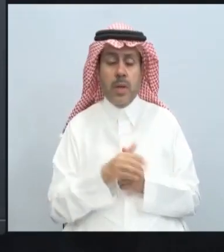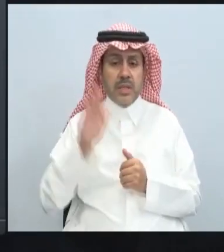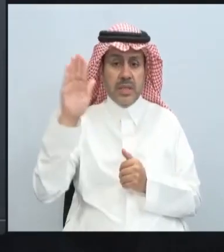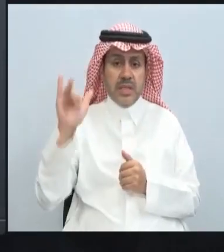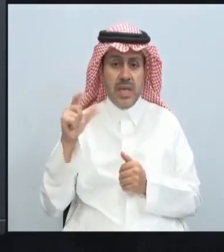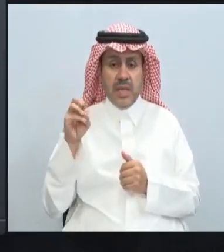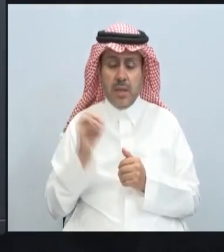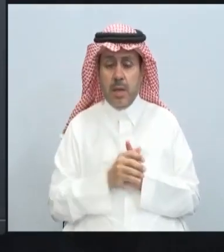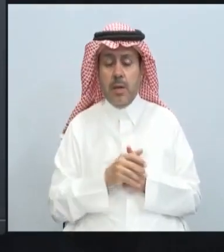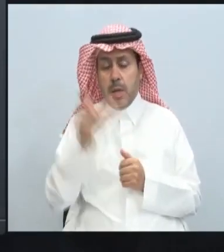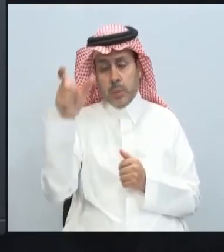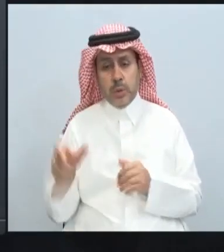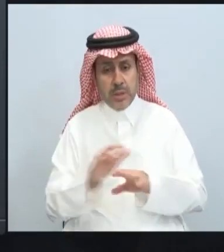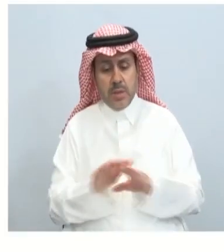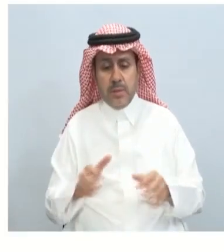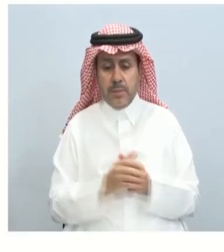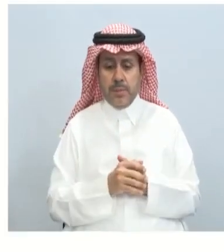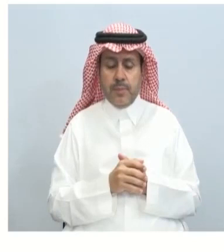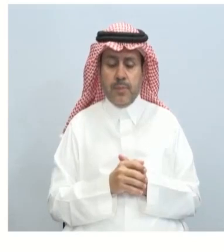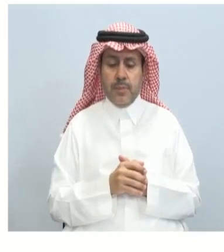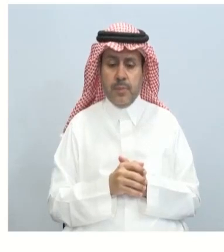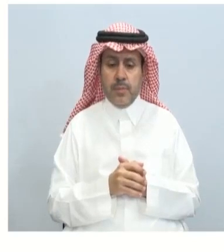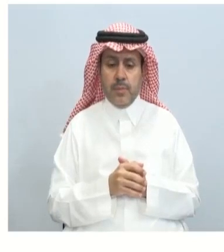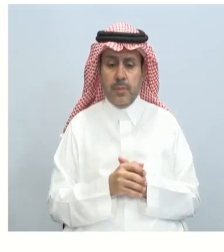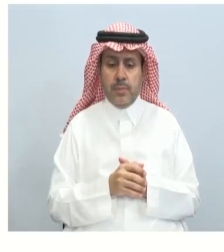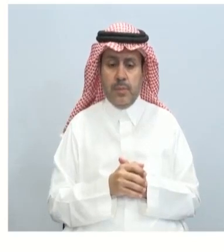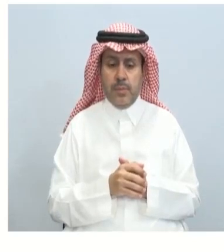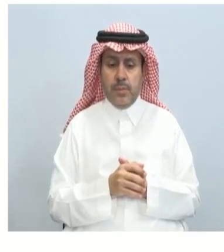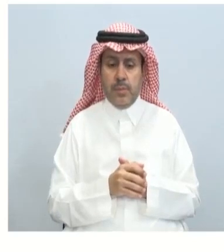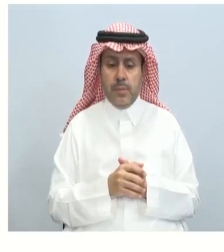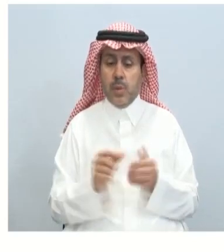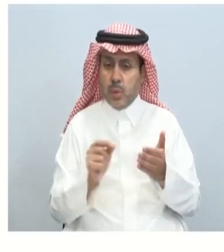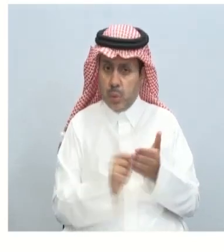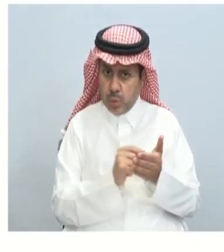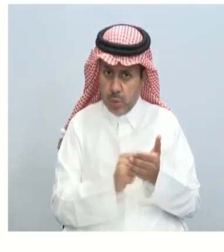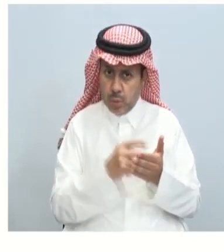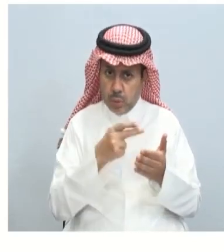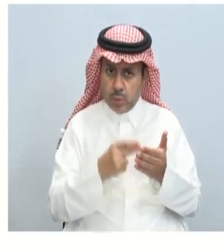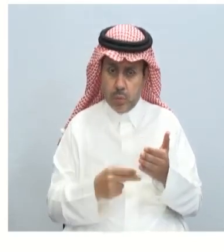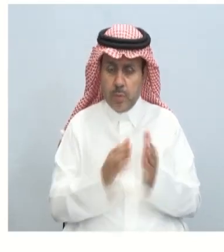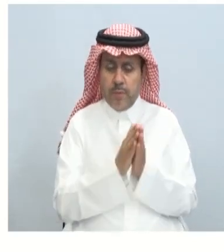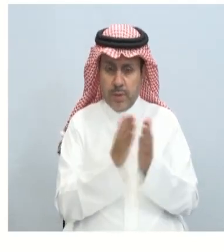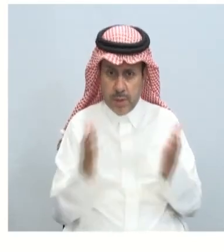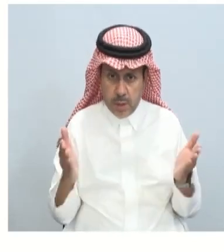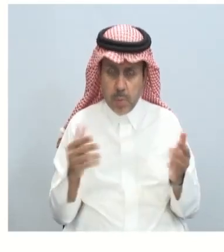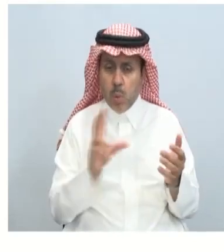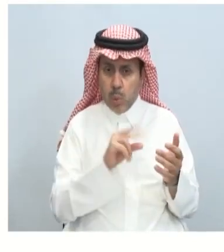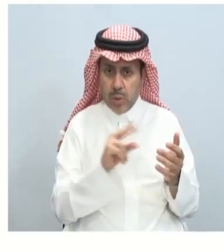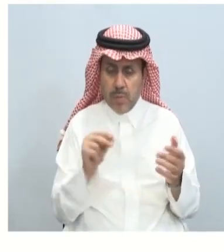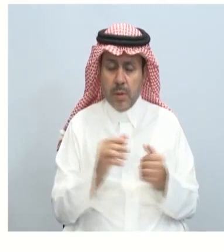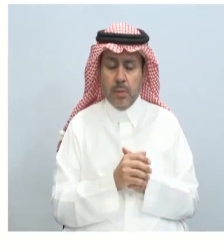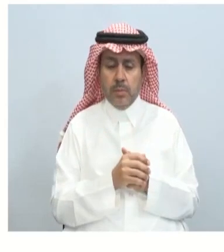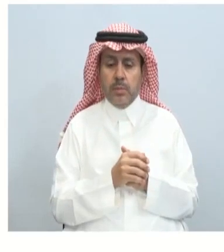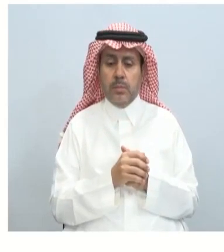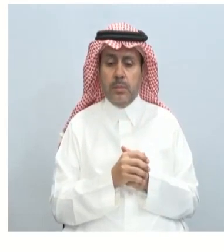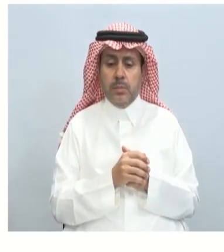او باعتبارا شخصا اتيا فاذا هذا مما نستطيع ان ندونه وتستطيع ان تمثل وتزيد على هذه